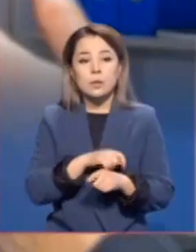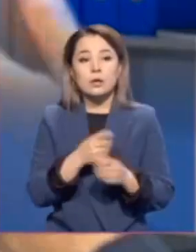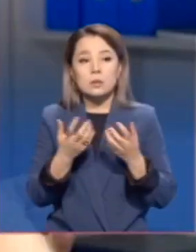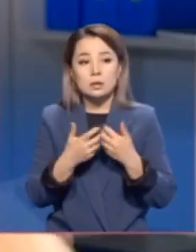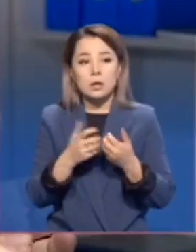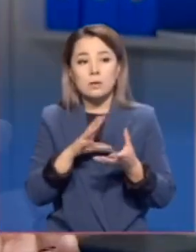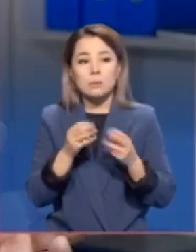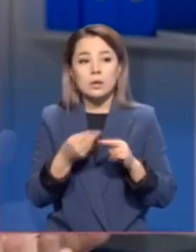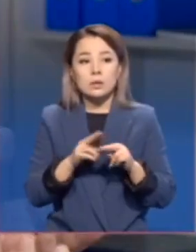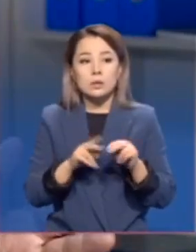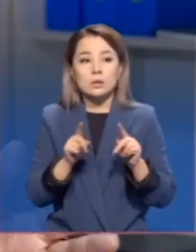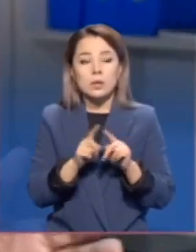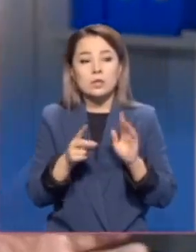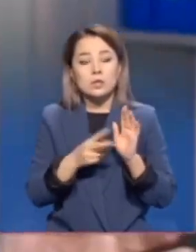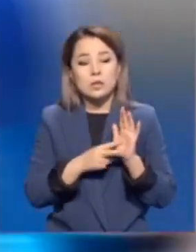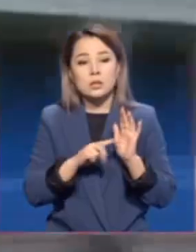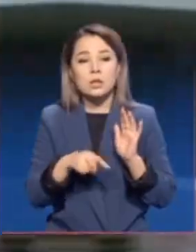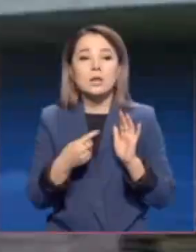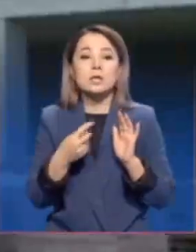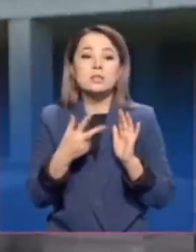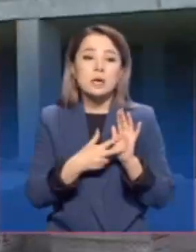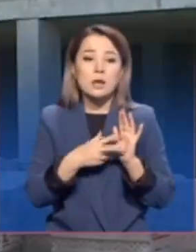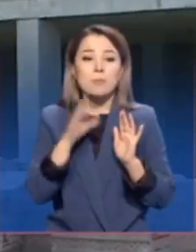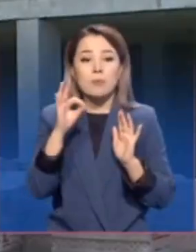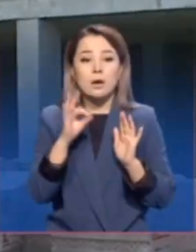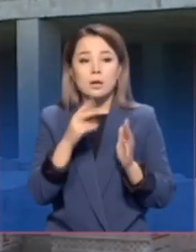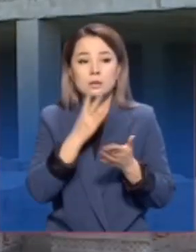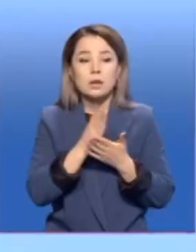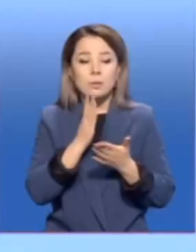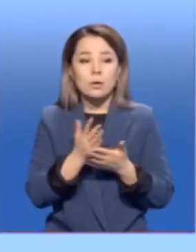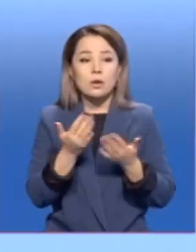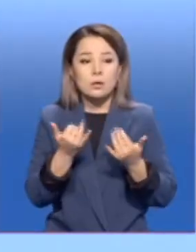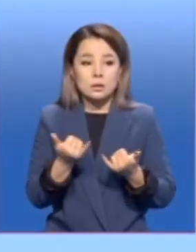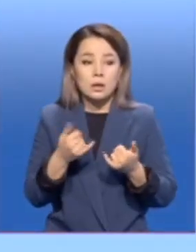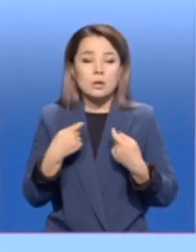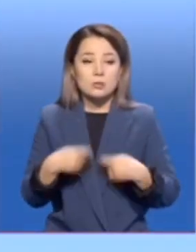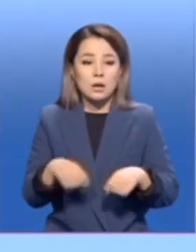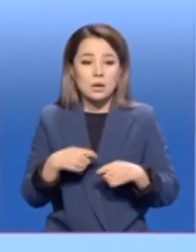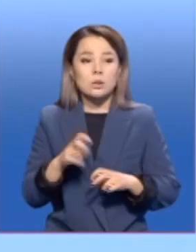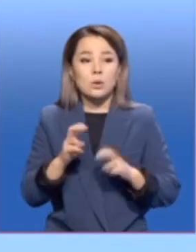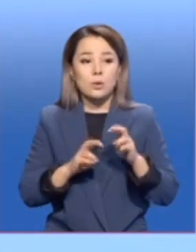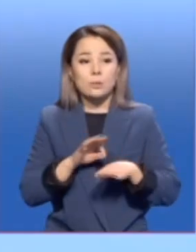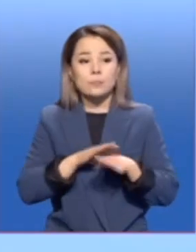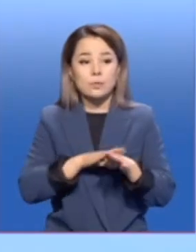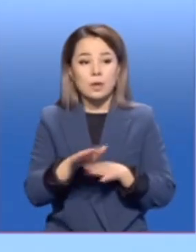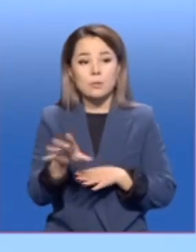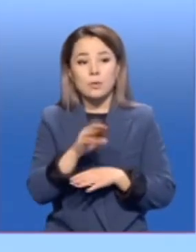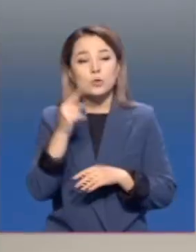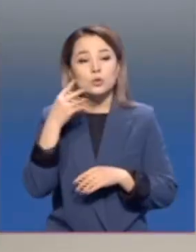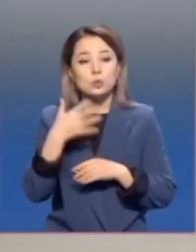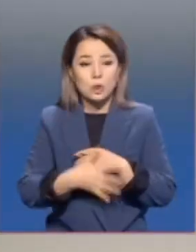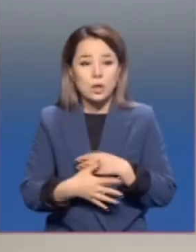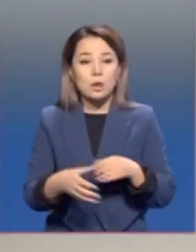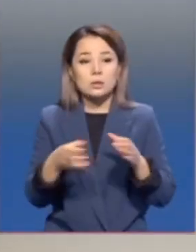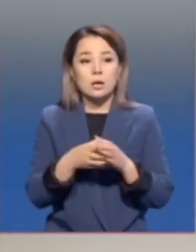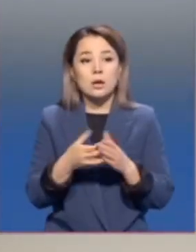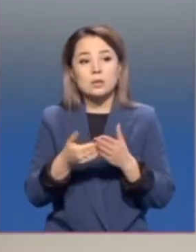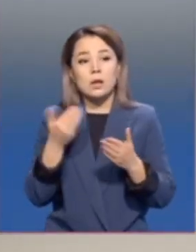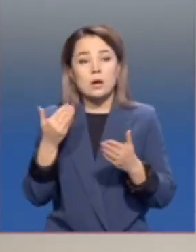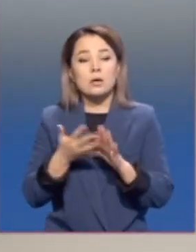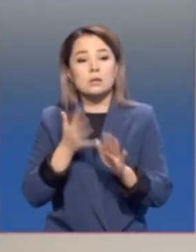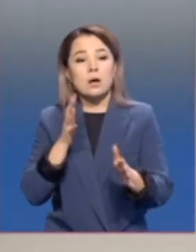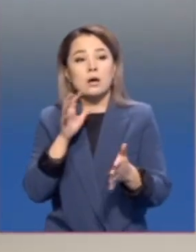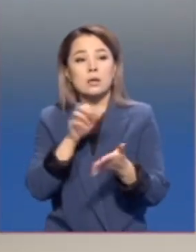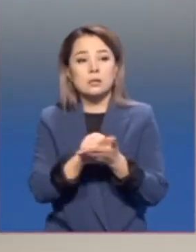Енді 7-8% ғой. Салқын ақылға салсаң, нарық ойыншыларының мүддесі түсінікті, ал күні бұрын кезекке